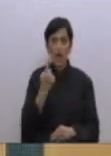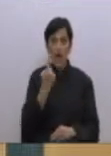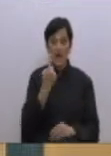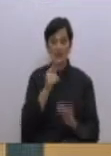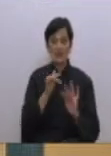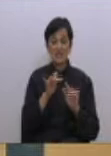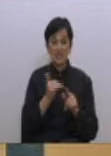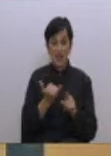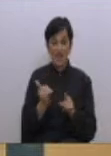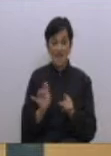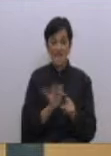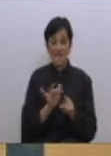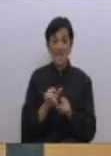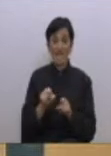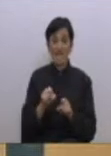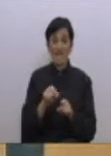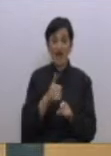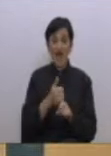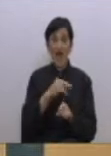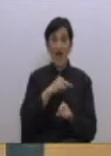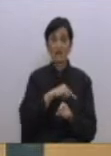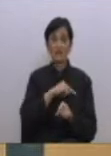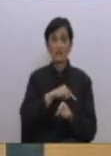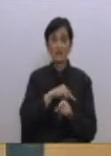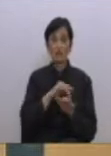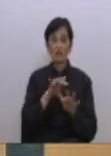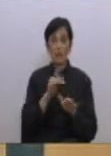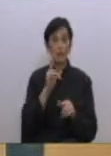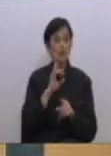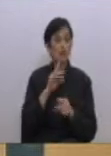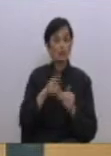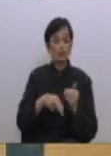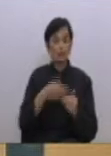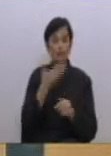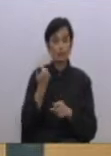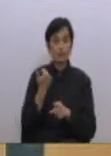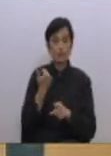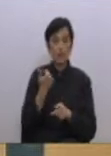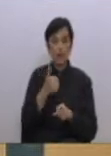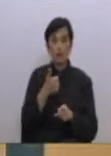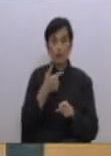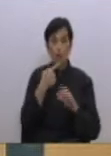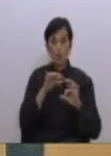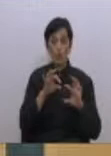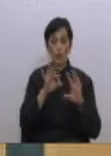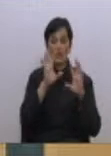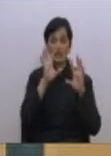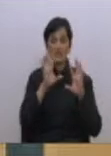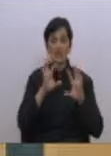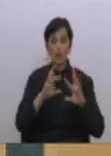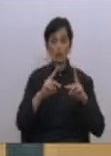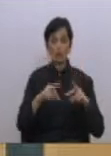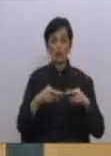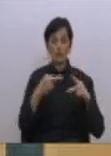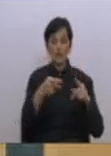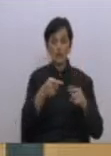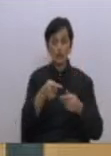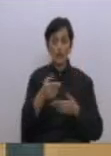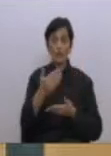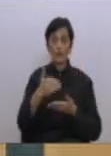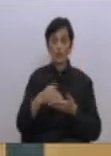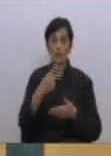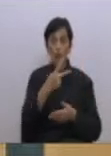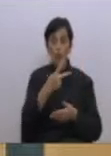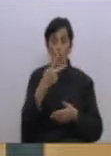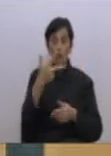საქმეზე მიმდინარეობს ადმინისტრაციული საქმის წარმოება დასრულებულა. როგორც მოგეხსენებათ, საკანონმდებლო ცვლილების შედეგად